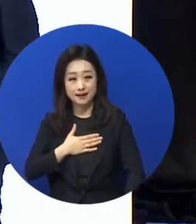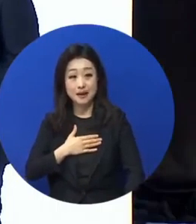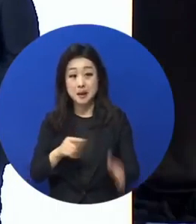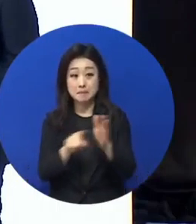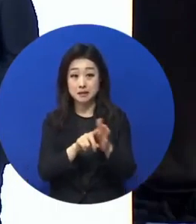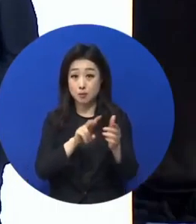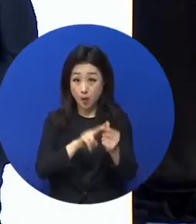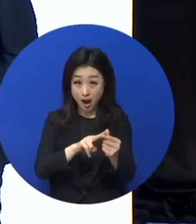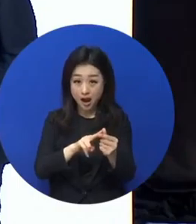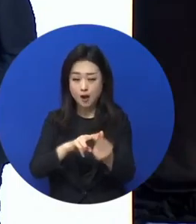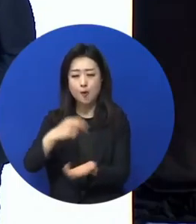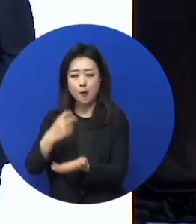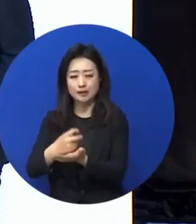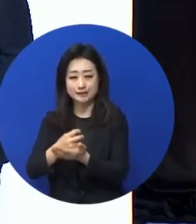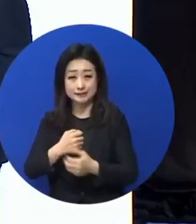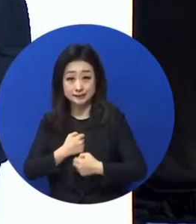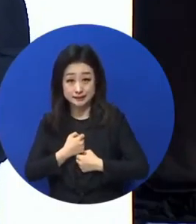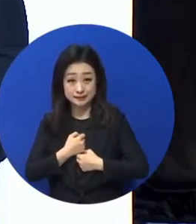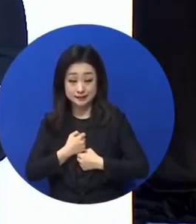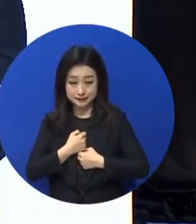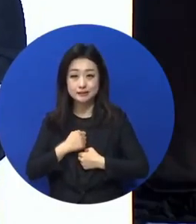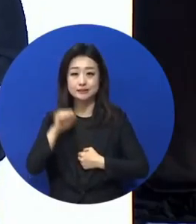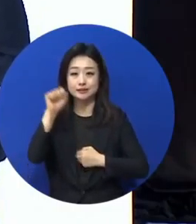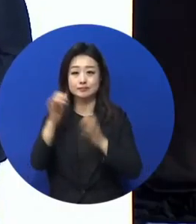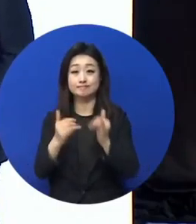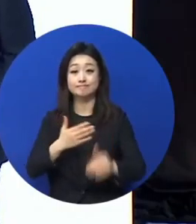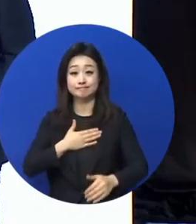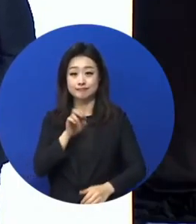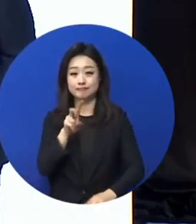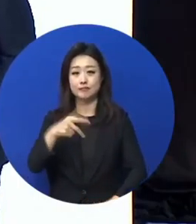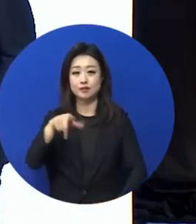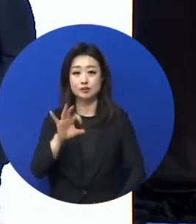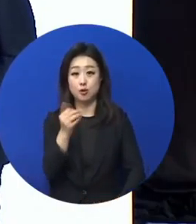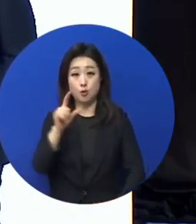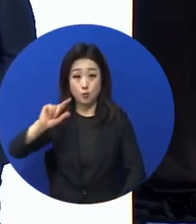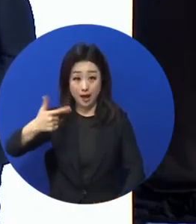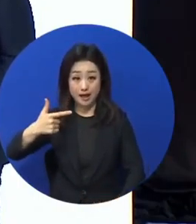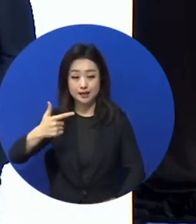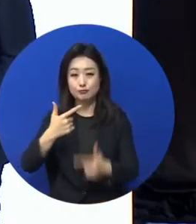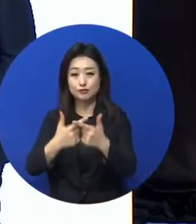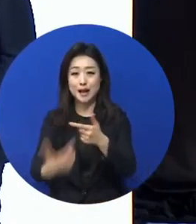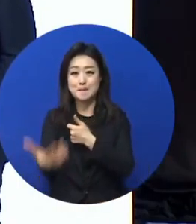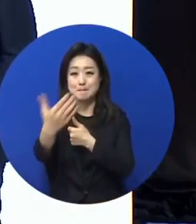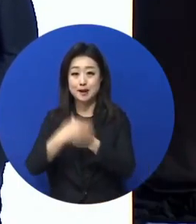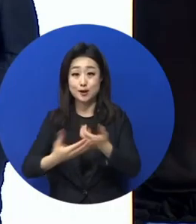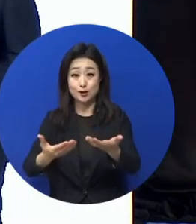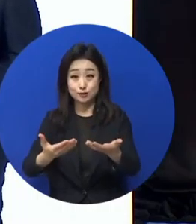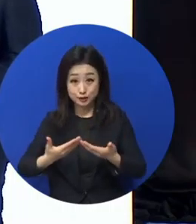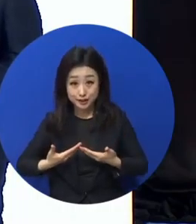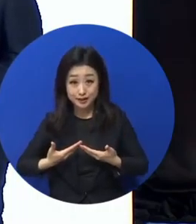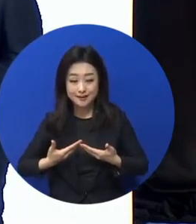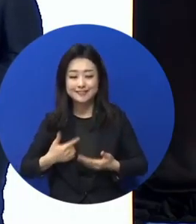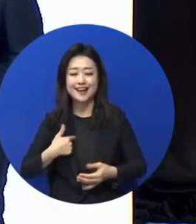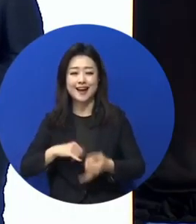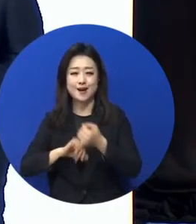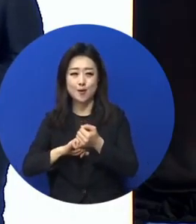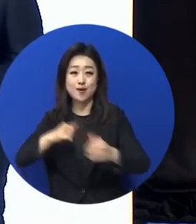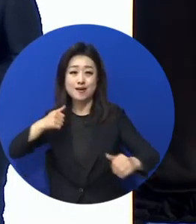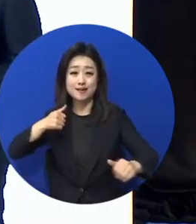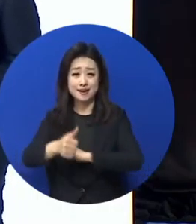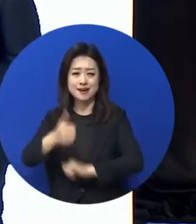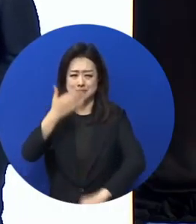믿음과 원칙을 지키는 후보, 저 변성환에게 부산을 맡겨주시면 꼭